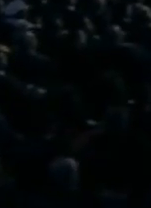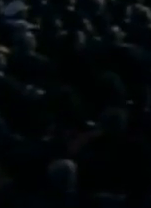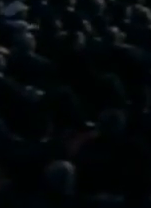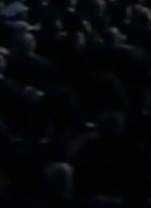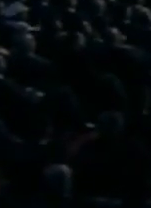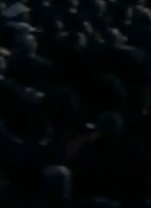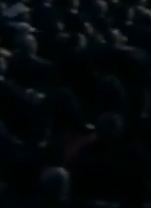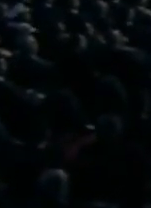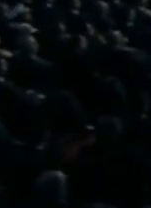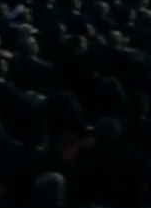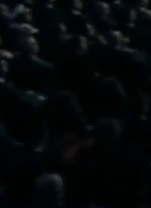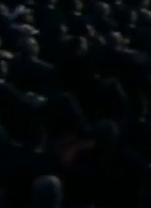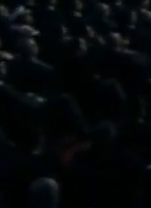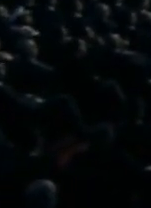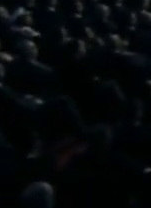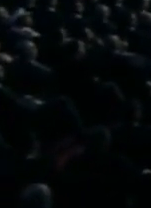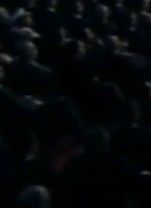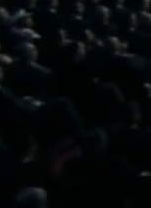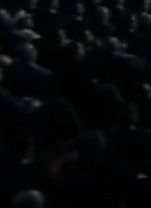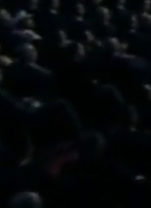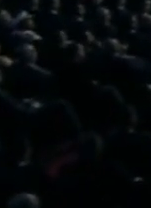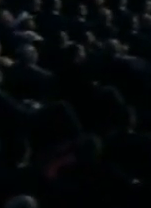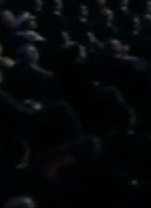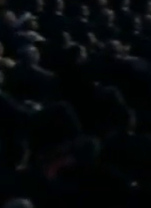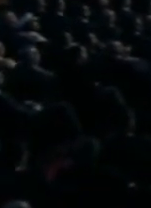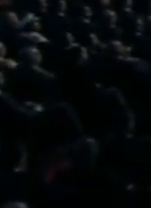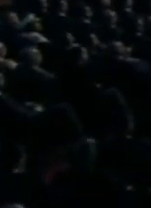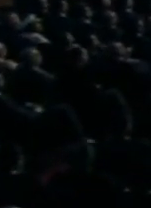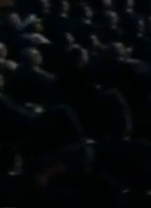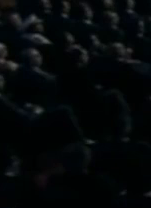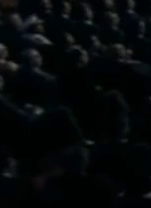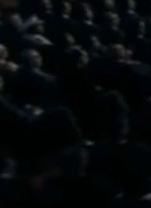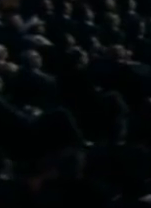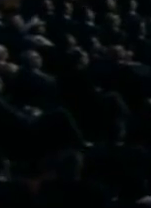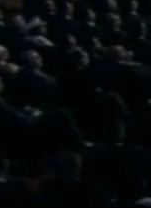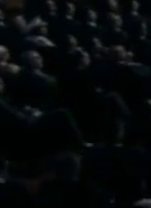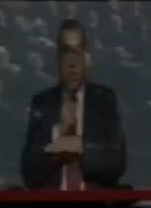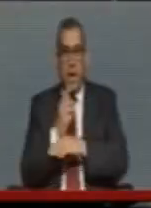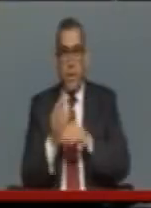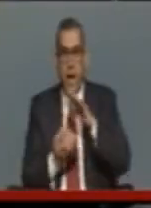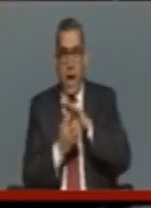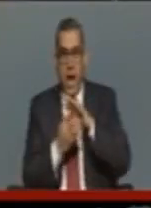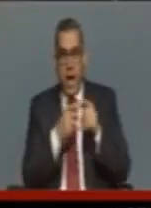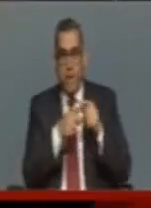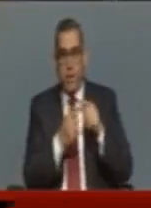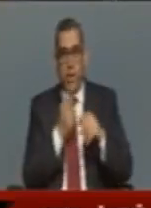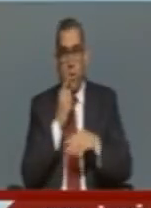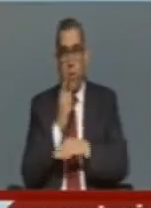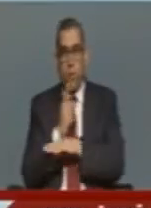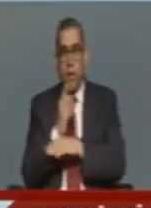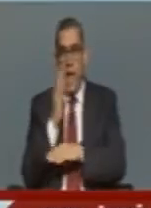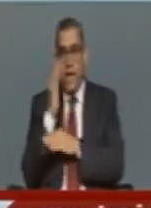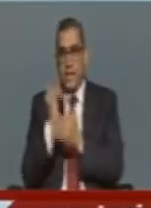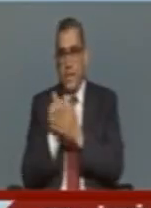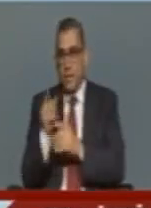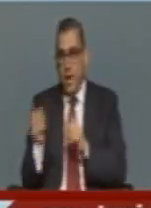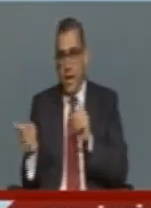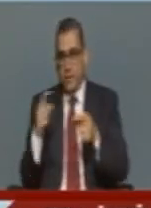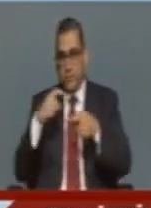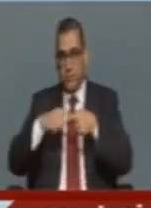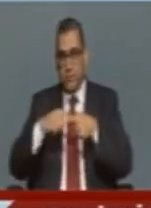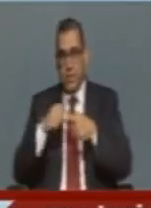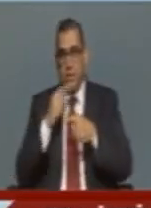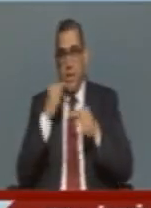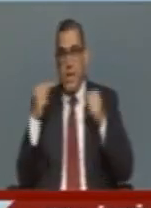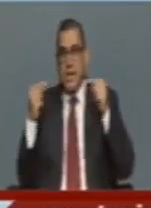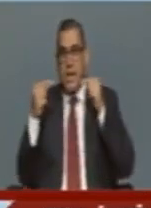مفيش شك ان في نقطه تلاقي وتكامل ما بين التعليم الجامعي والتعليم الاساسي، وان كان التحدي الاكبر في